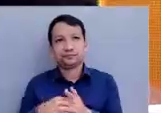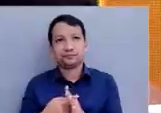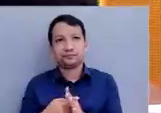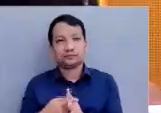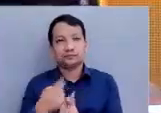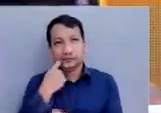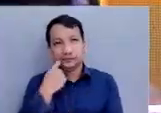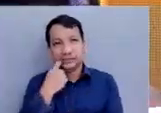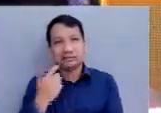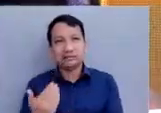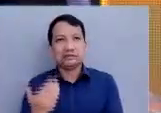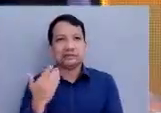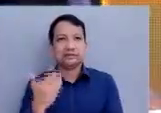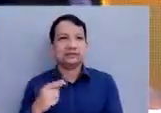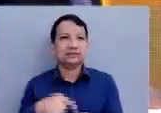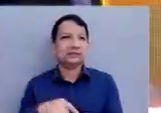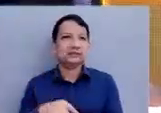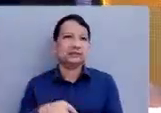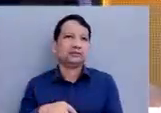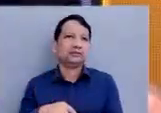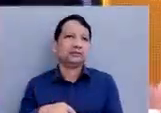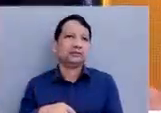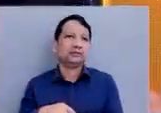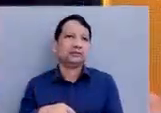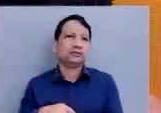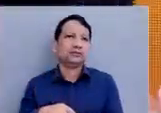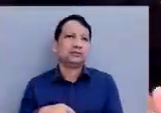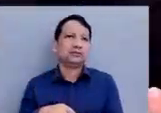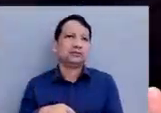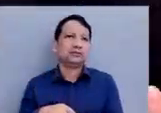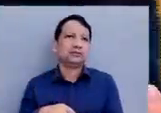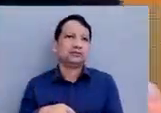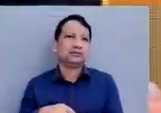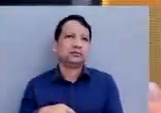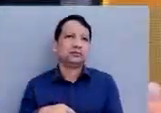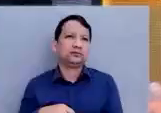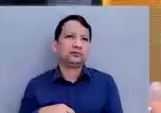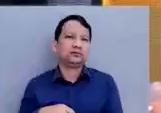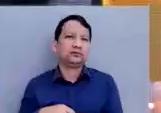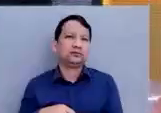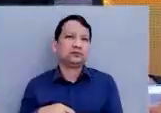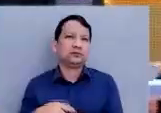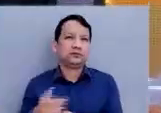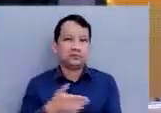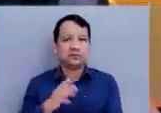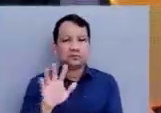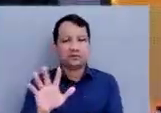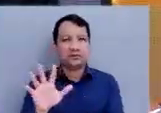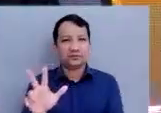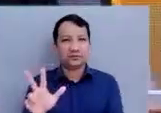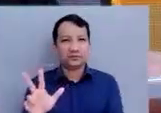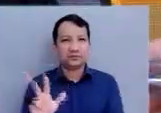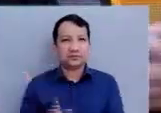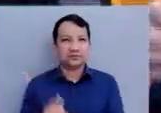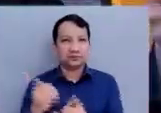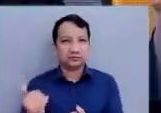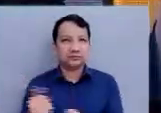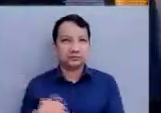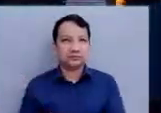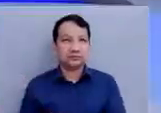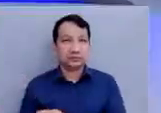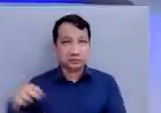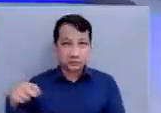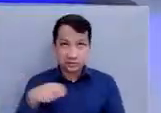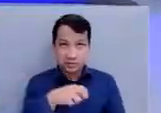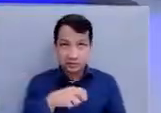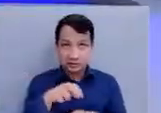Kanina lang po mga anong oras let's say mga bago po kami onis mga 5:30 Ay oo malutong bumyahe pa yan